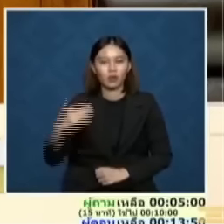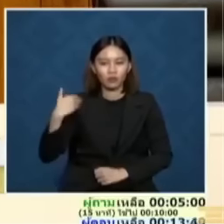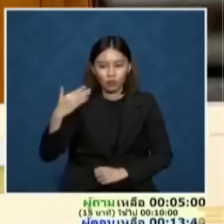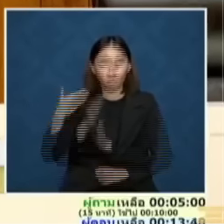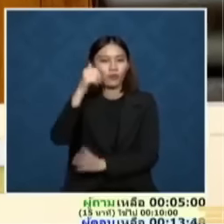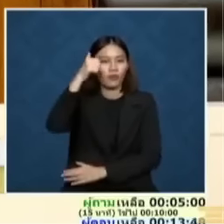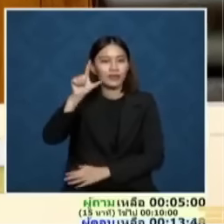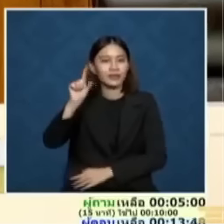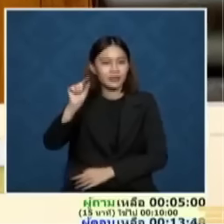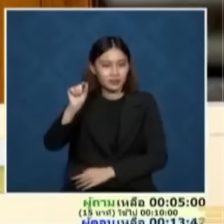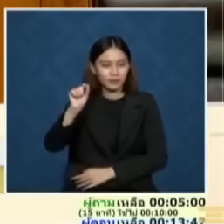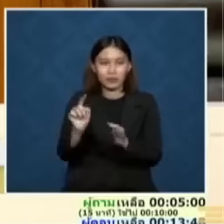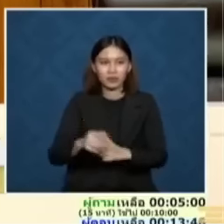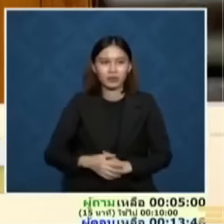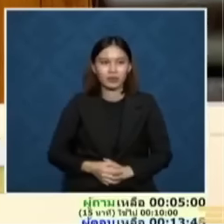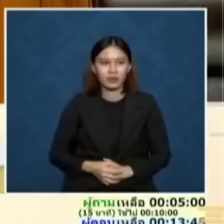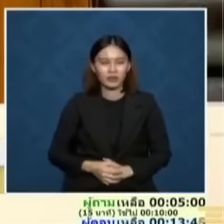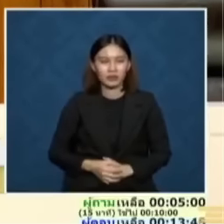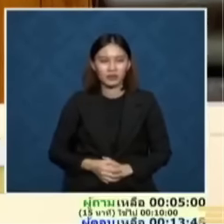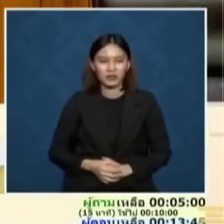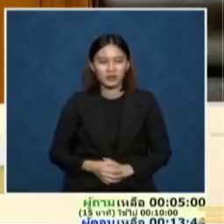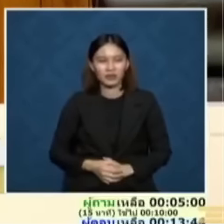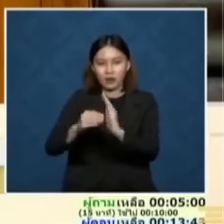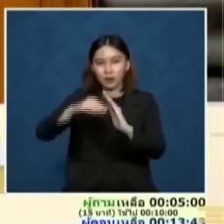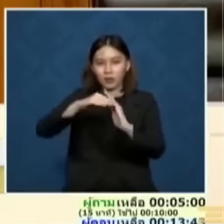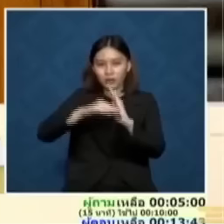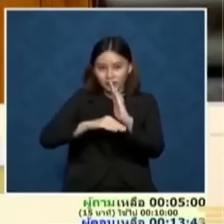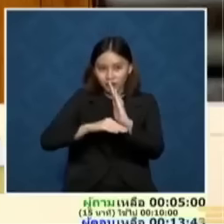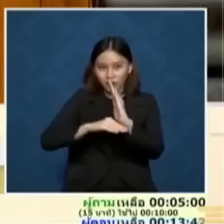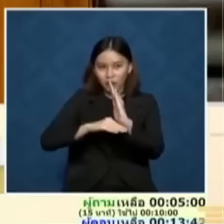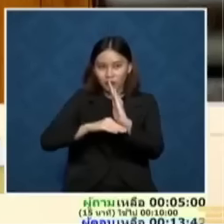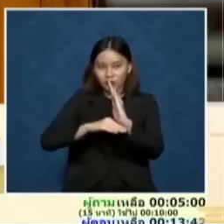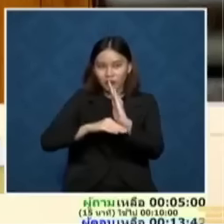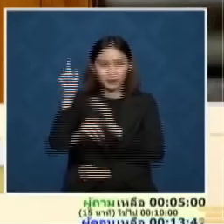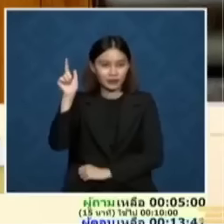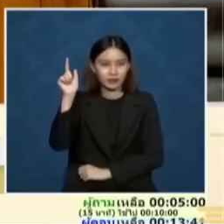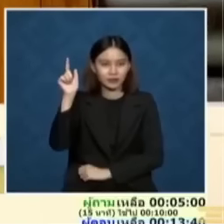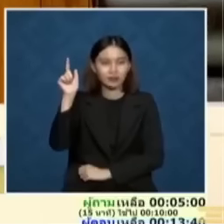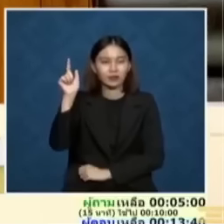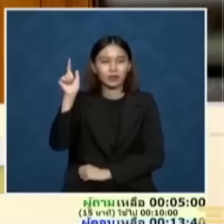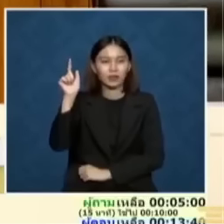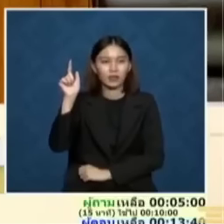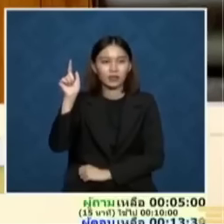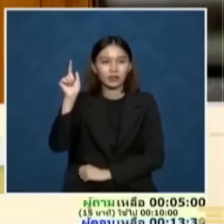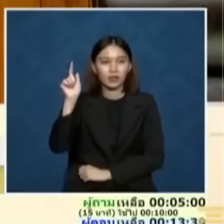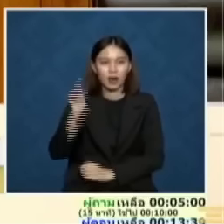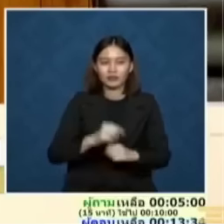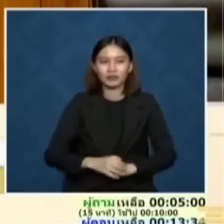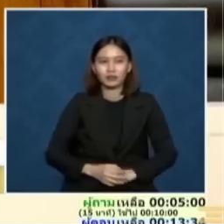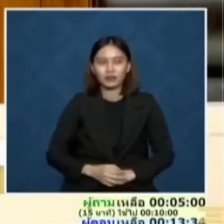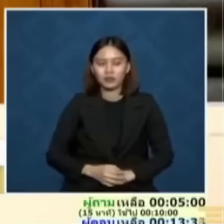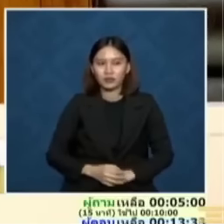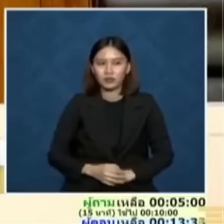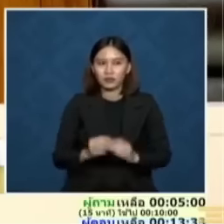มนตรียุติธรรมเนี่ยก็ชี้แจงอีกอ้าวครบ120วันทีนี้ซึ่งตามระเบียบเนี่ยท